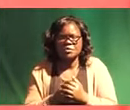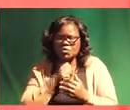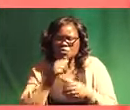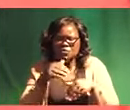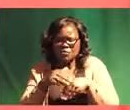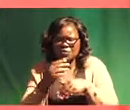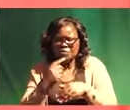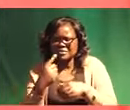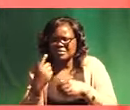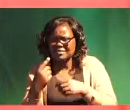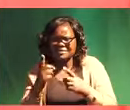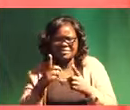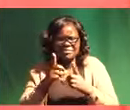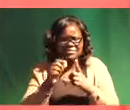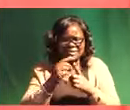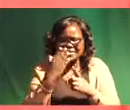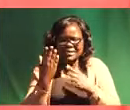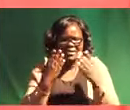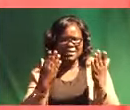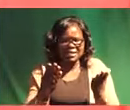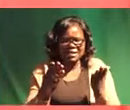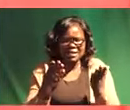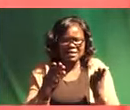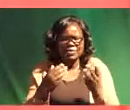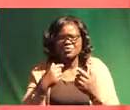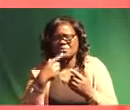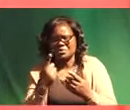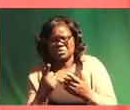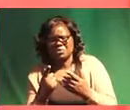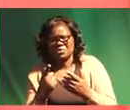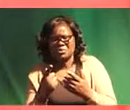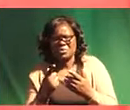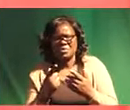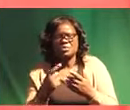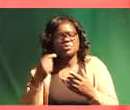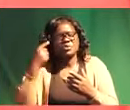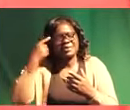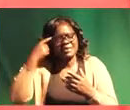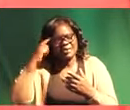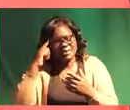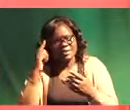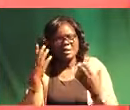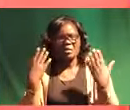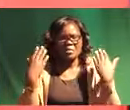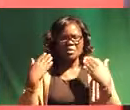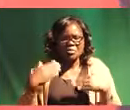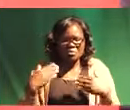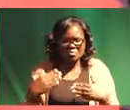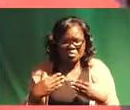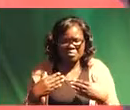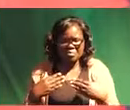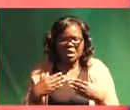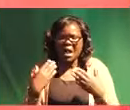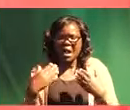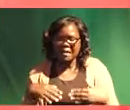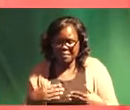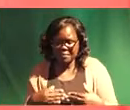tusifuate maneno hivyo hivyo tu, vile tunaambiwa tuwe tunafikiria watu wa Meru. Watu wa Meru ni